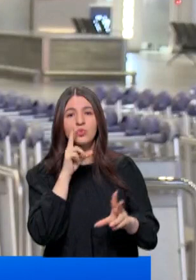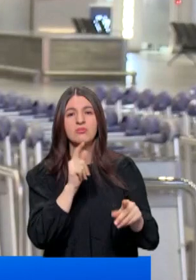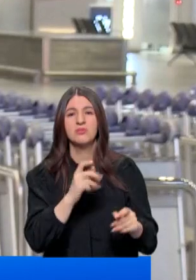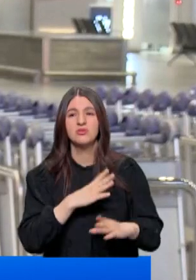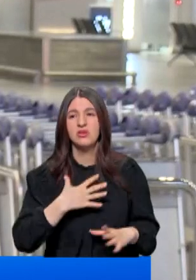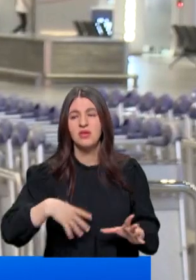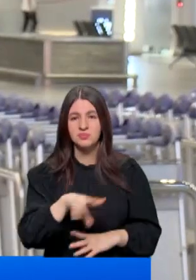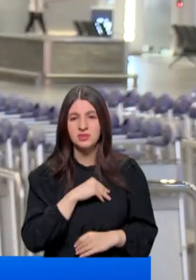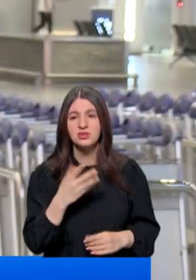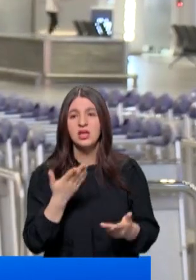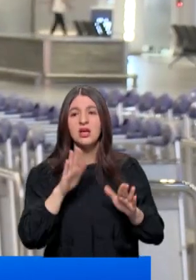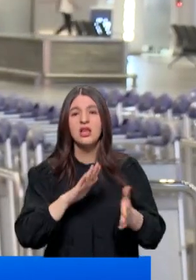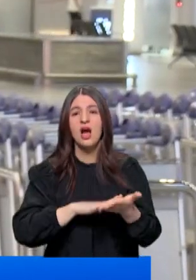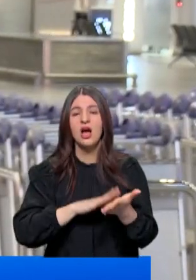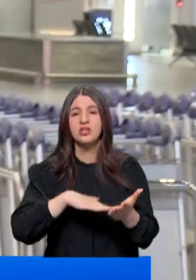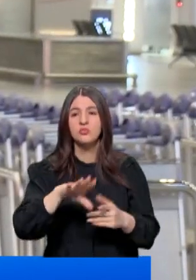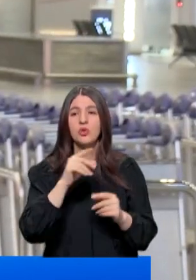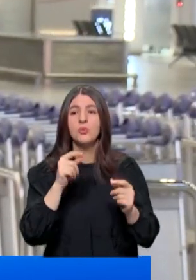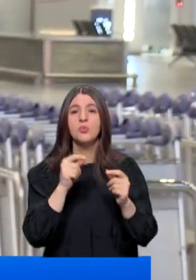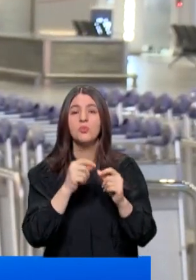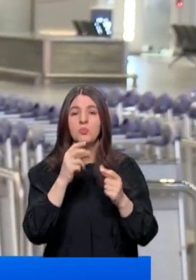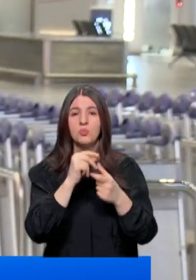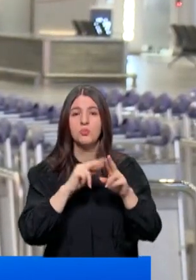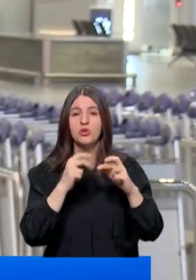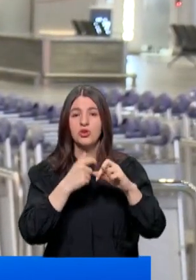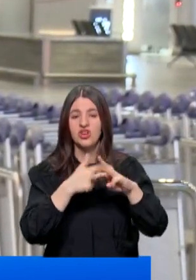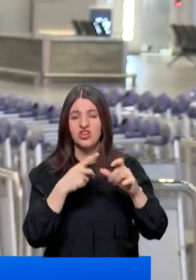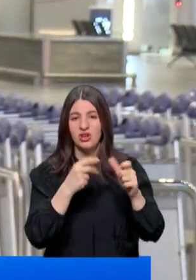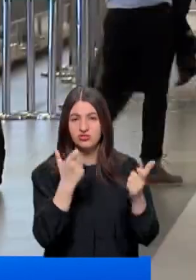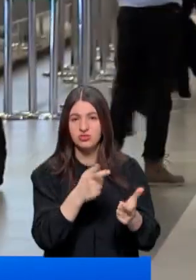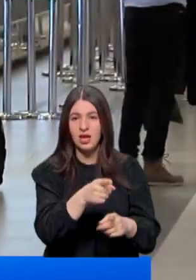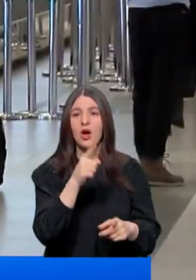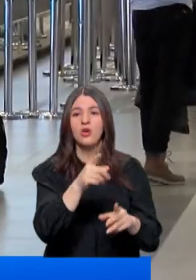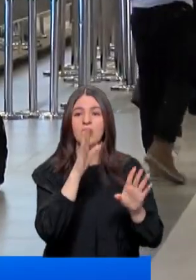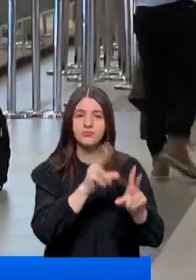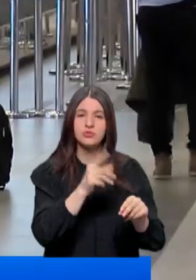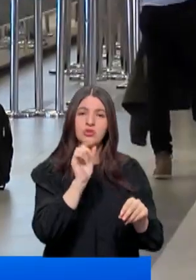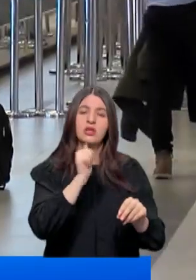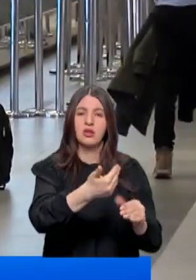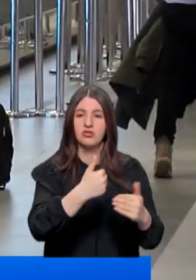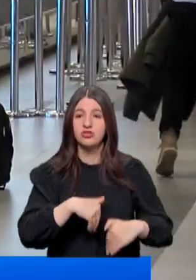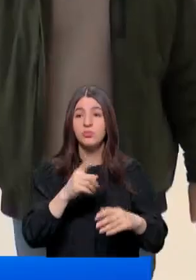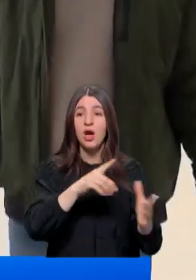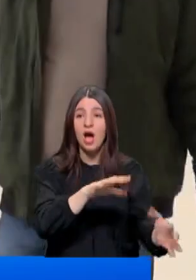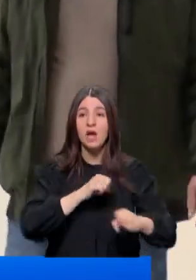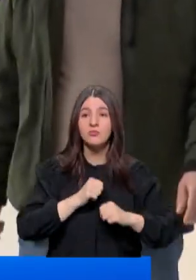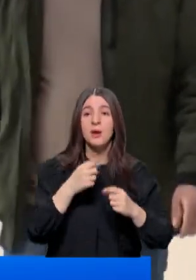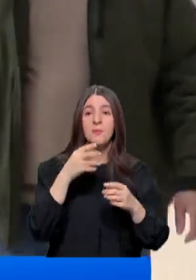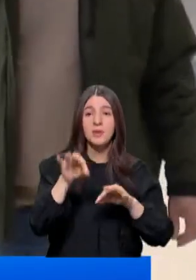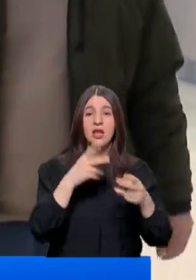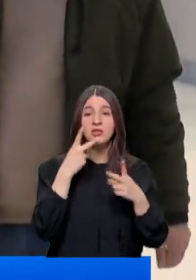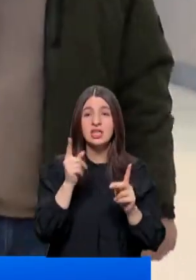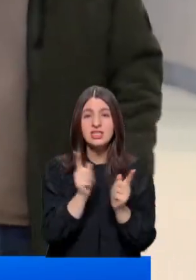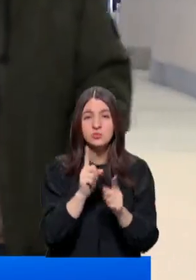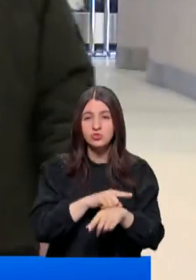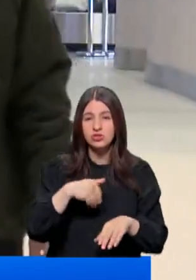istiyoruz yani hepimiz. Kalan arkadaşlarımız da Bükreş'te konaklayacak bu gece. Yarın yola çıkacak hepsi. Cumhurbaşkanı Erdoğan tahliye planını açıkladıktan kısa bir